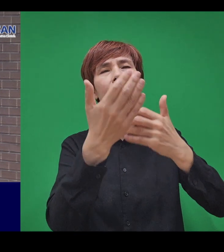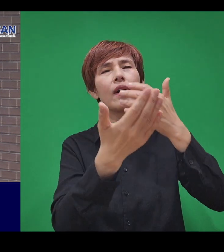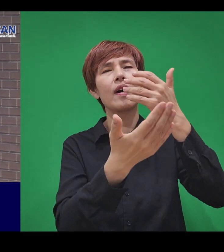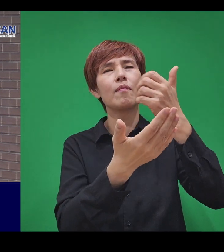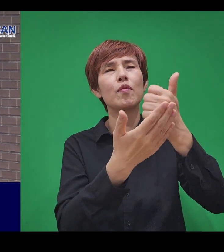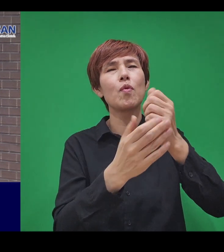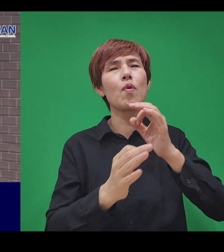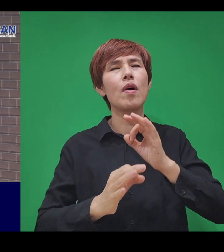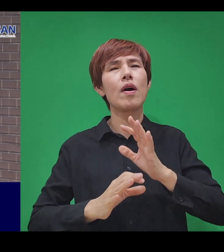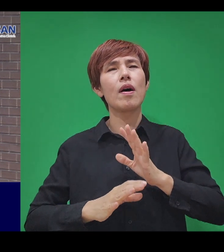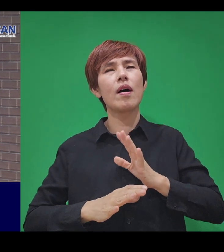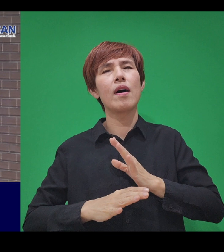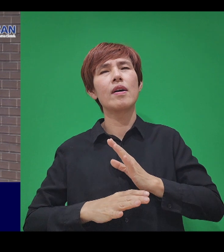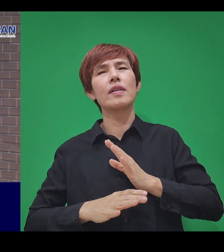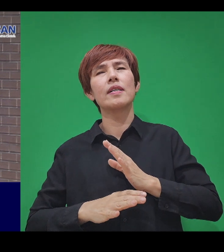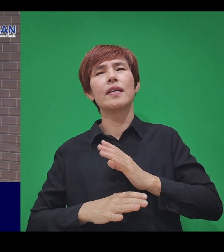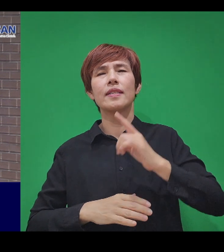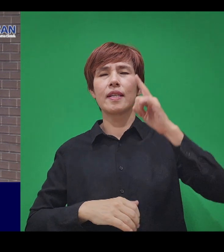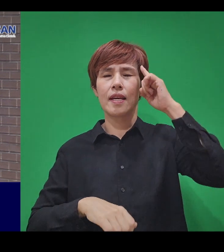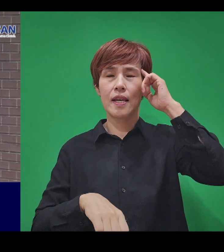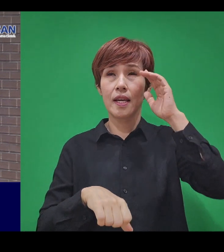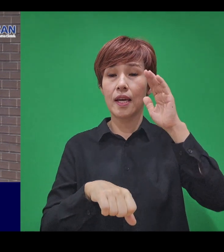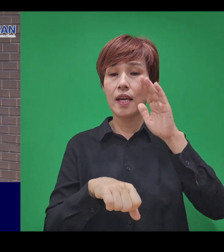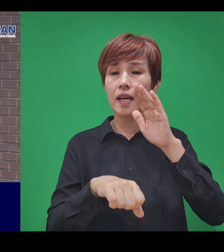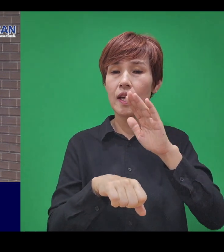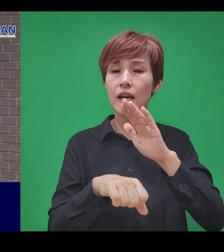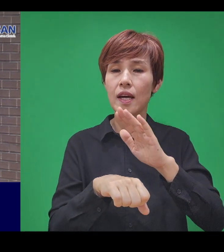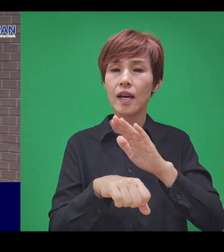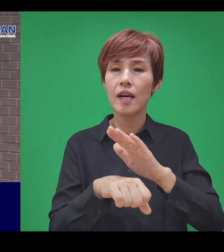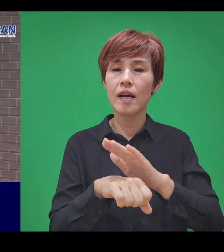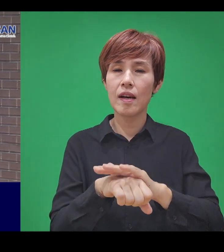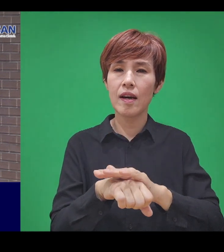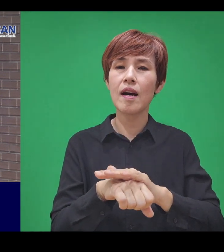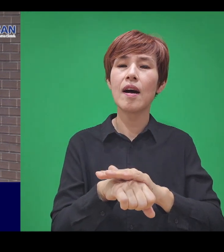하나님의 놀라운 지혜,